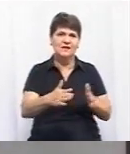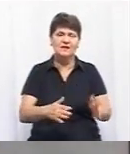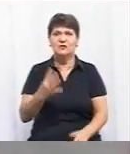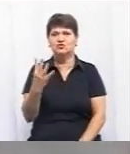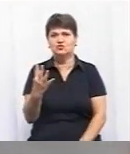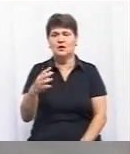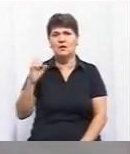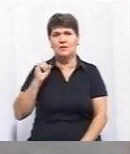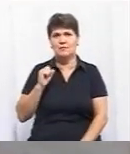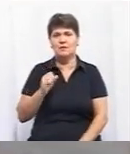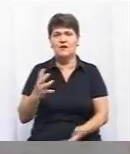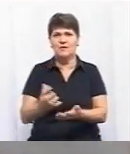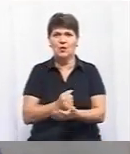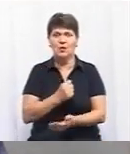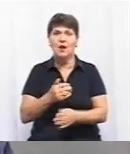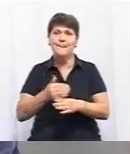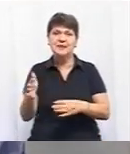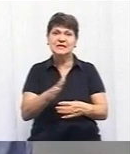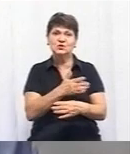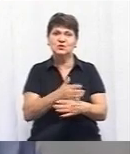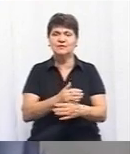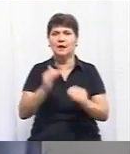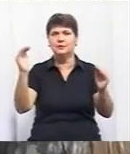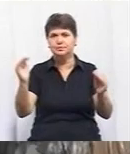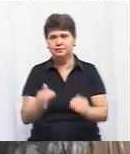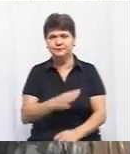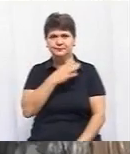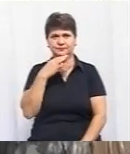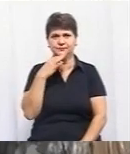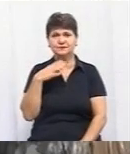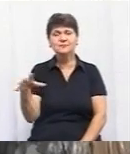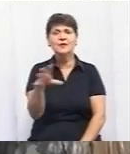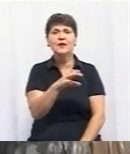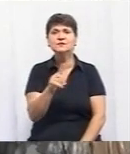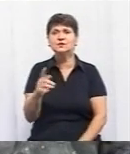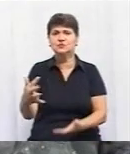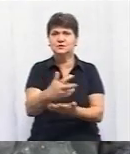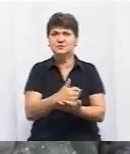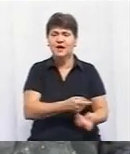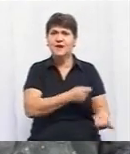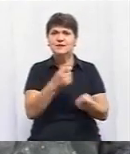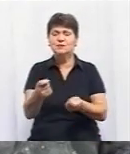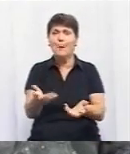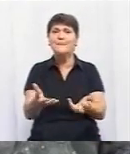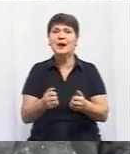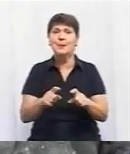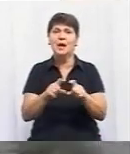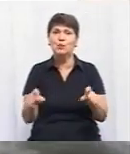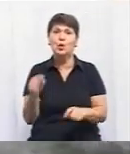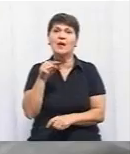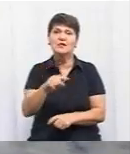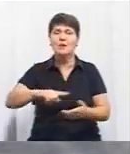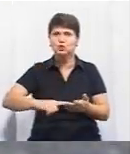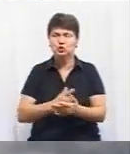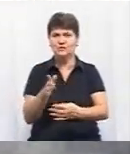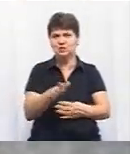нас виходило. Ну, після сортування їх стало набагато менше. Усе, що назбирали, везуть до приймального пункту. Там його